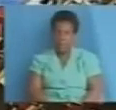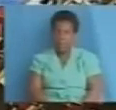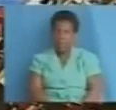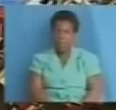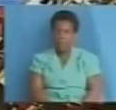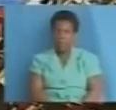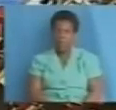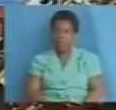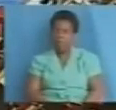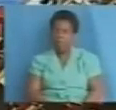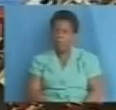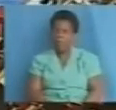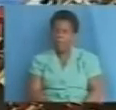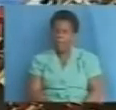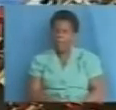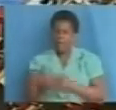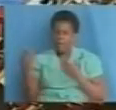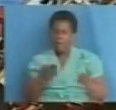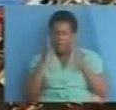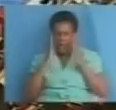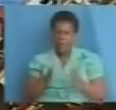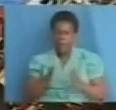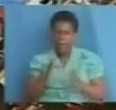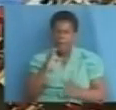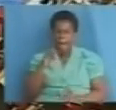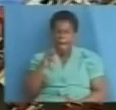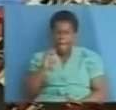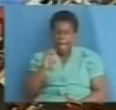meshi nakuru s meshi spik meshi spik